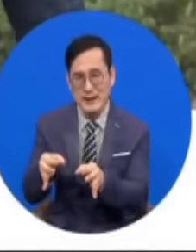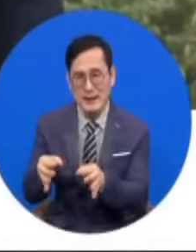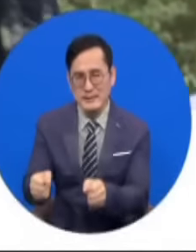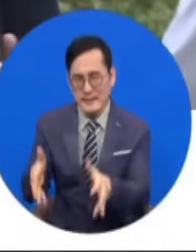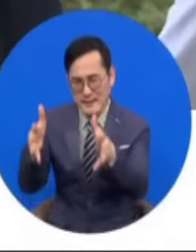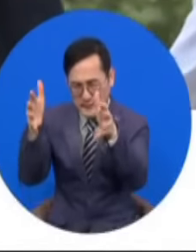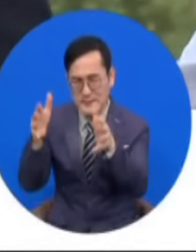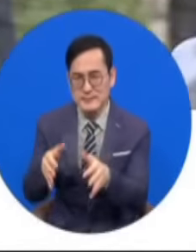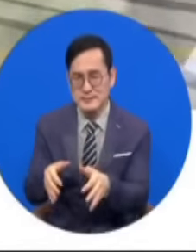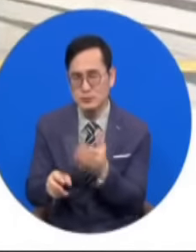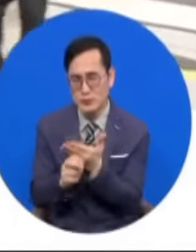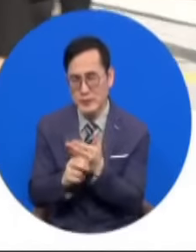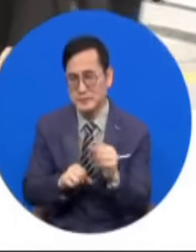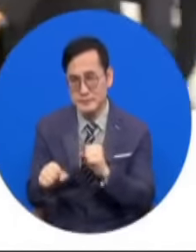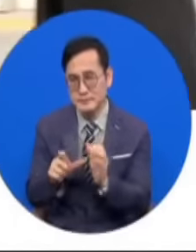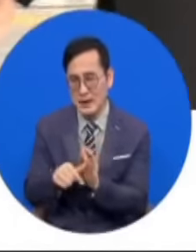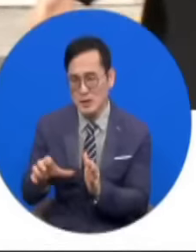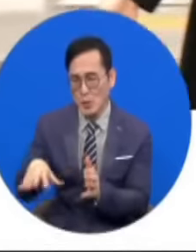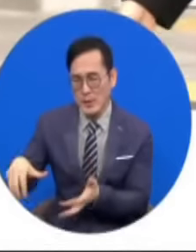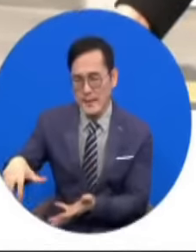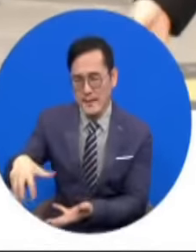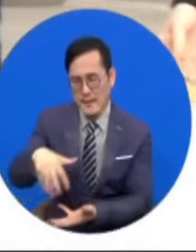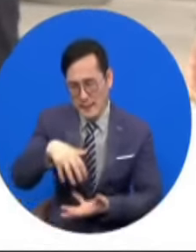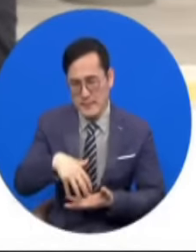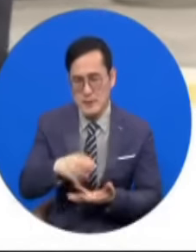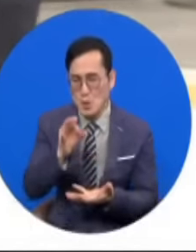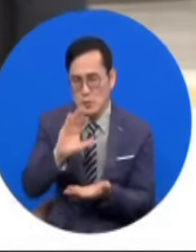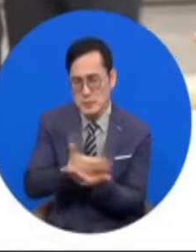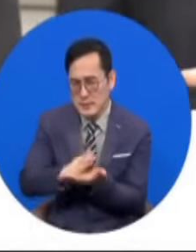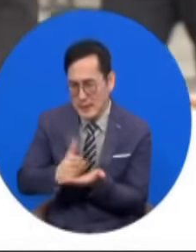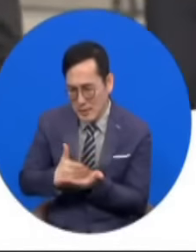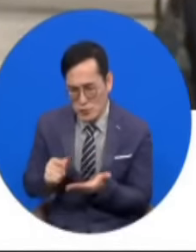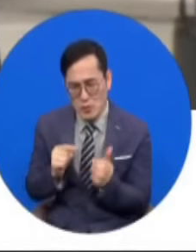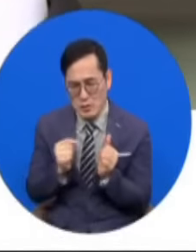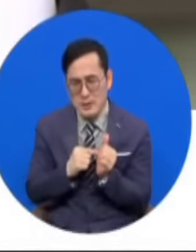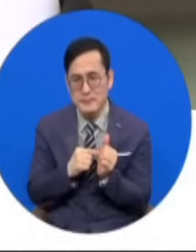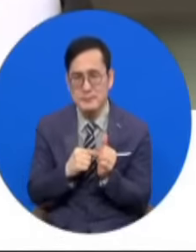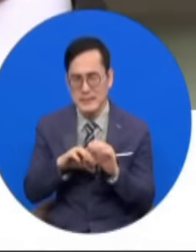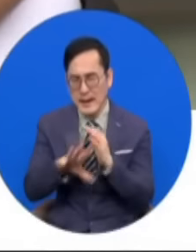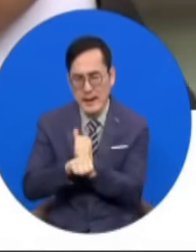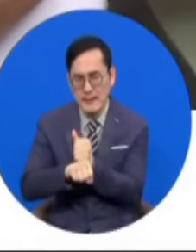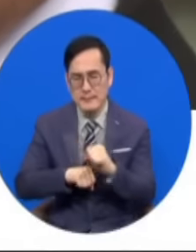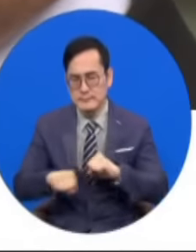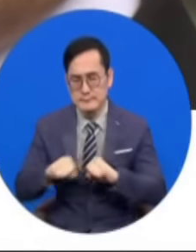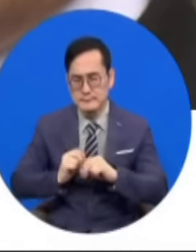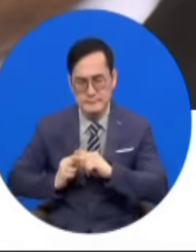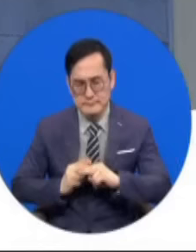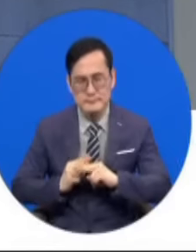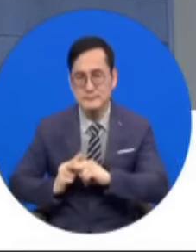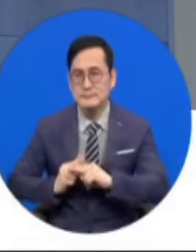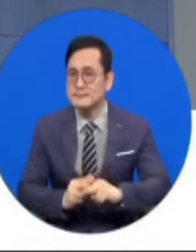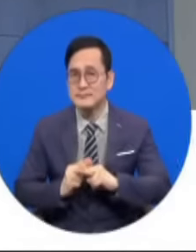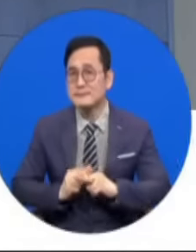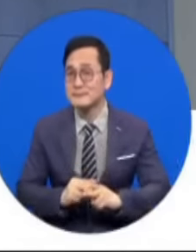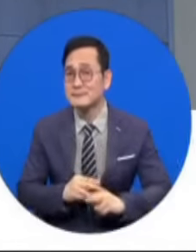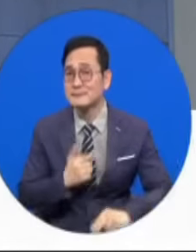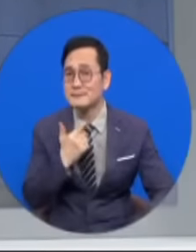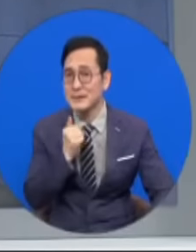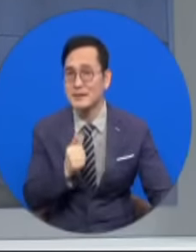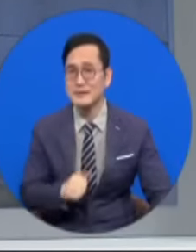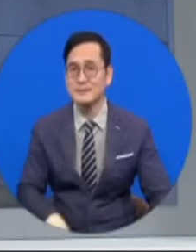김만배 씨의 역할은 우리가 상상했던 건 이상이었다 이런 생각이 듭니다 예 자 물론 아직 검찰 조사